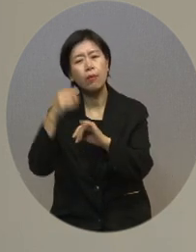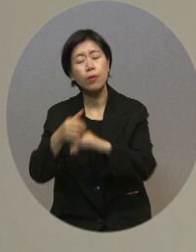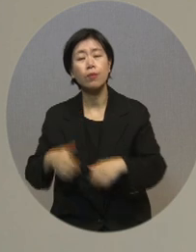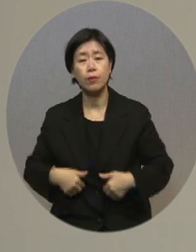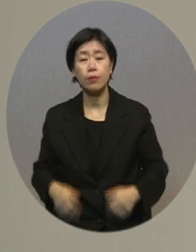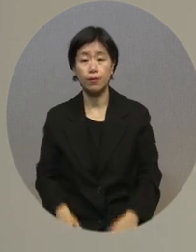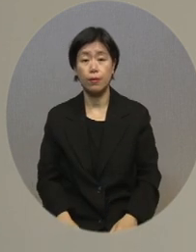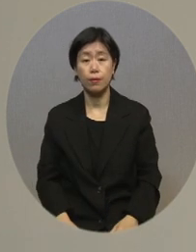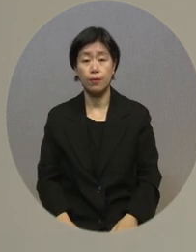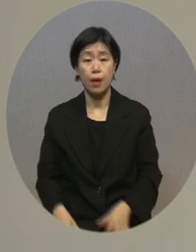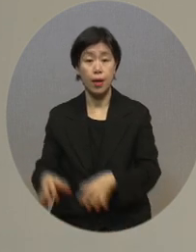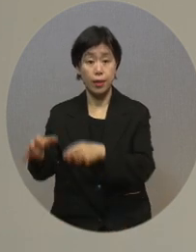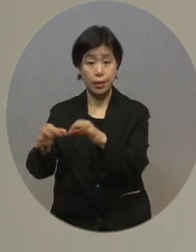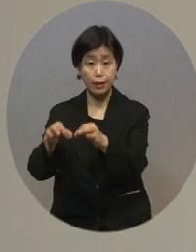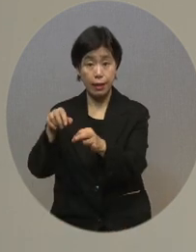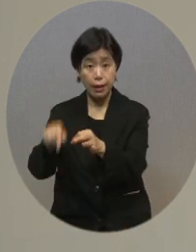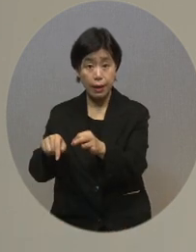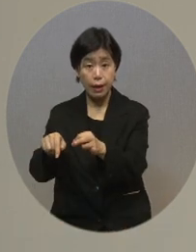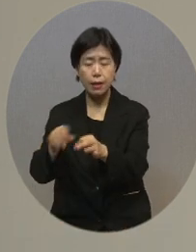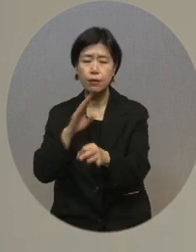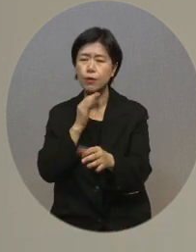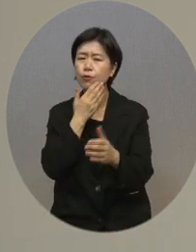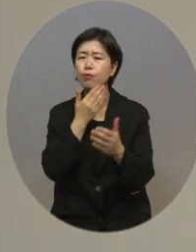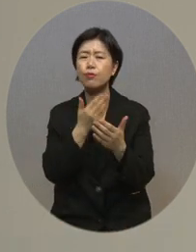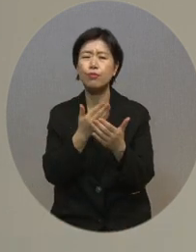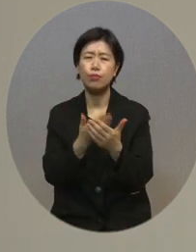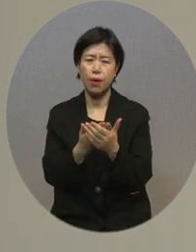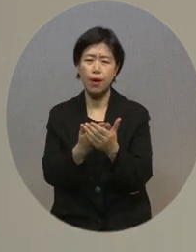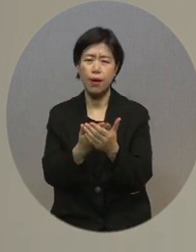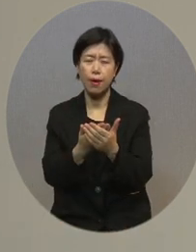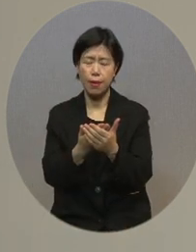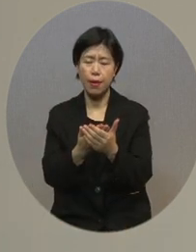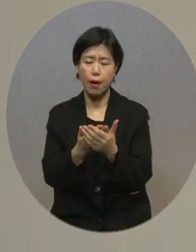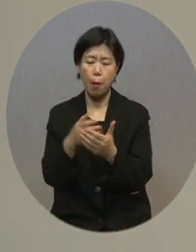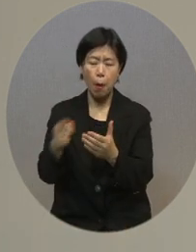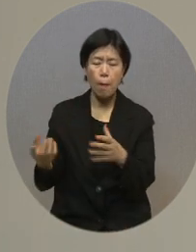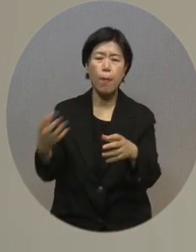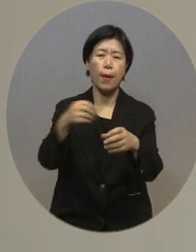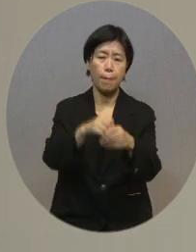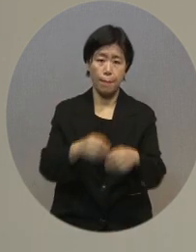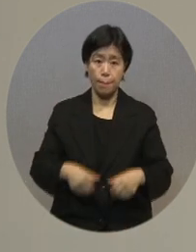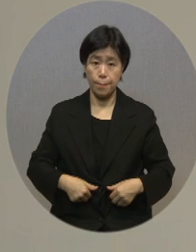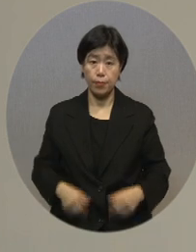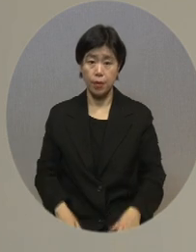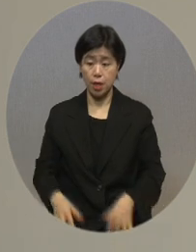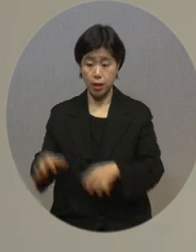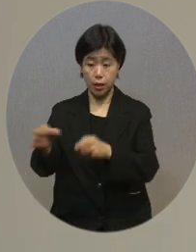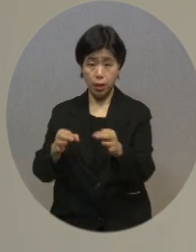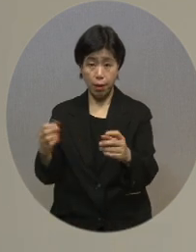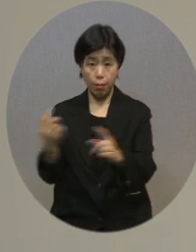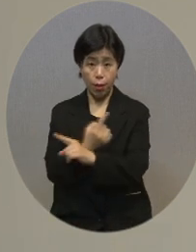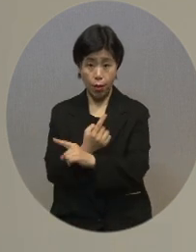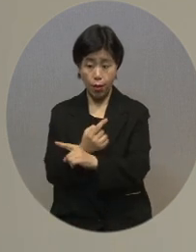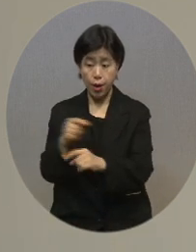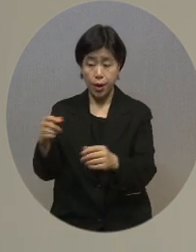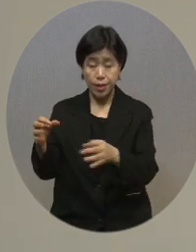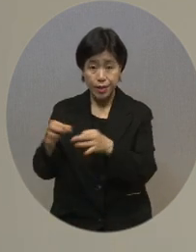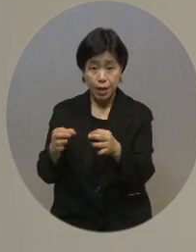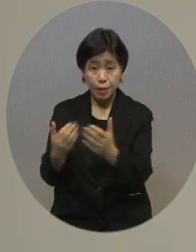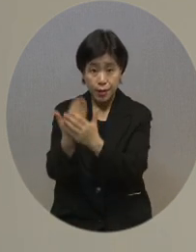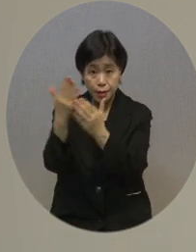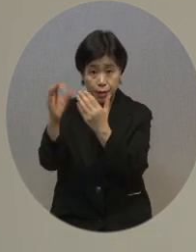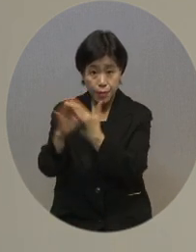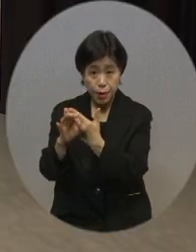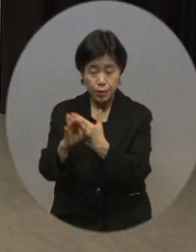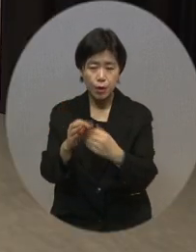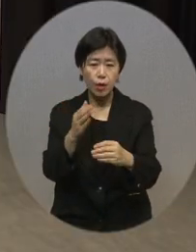없습니다. 시장은 우리 중구의 아주 중요한 파트너이고 시장이 변하고 시장이 발전해야 중구가 발전하고